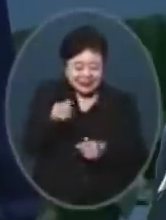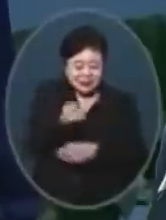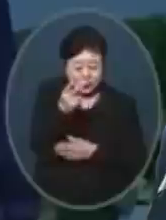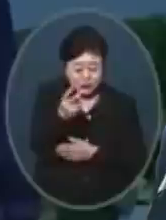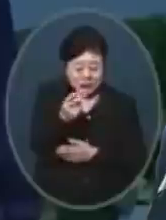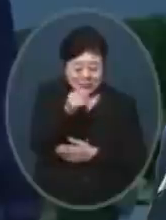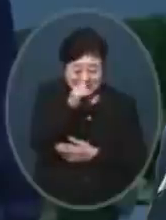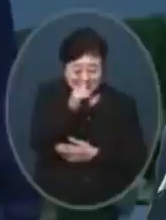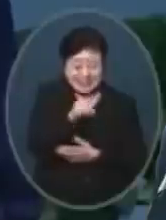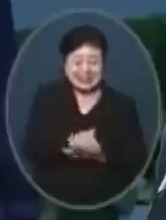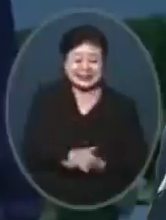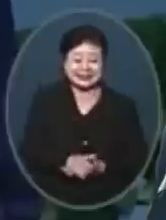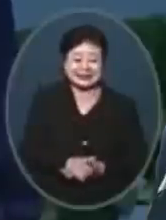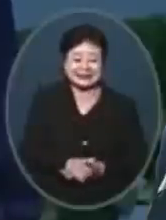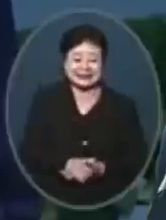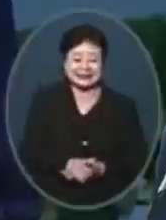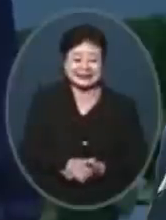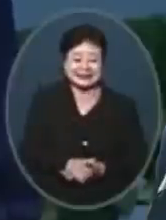두 마리가 있습니다.